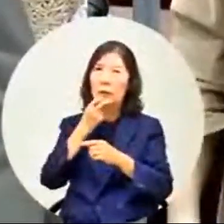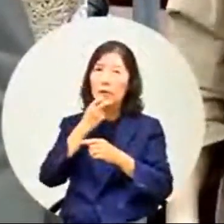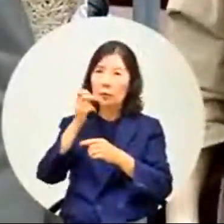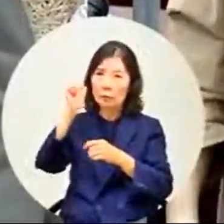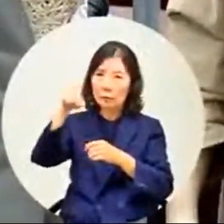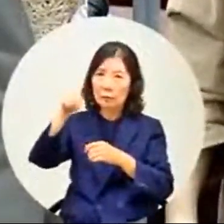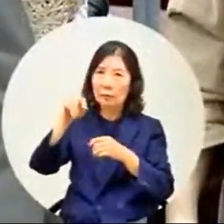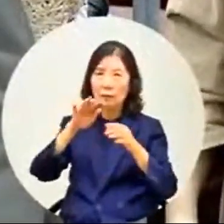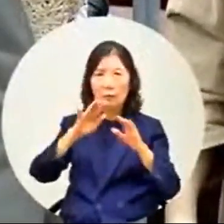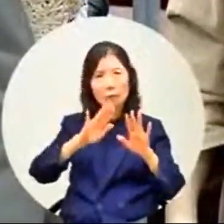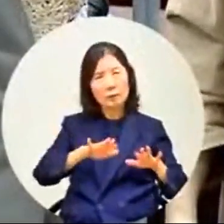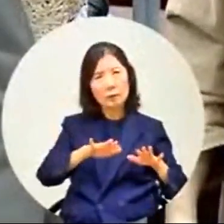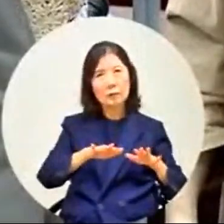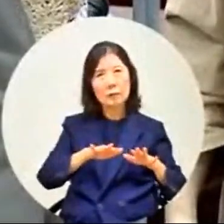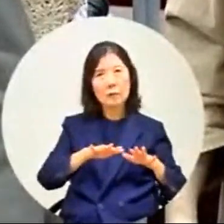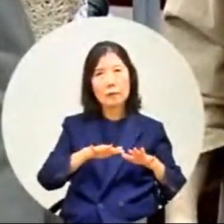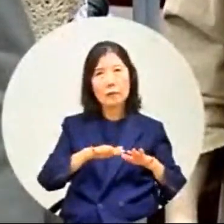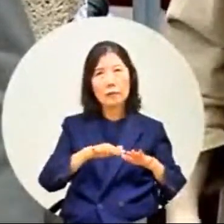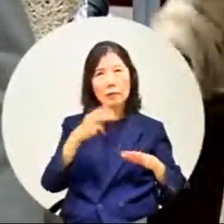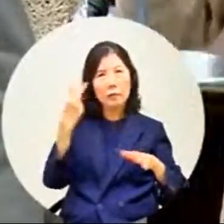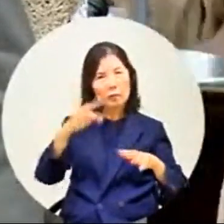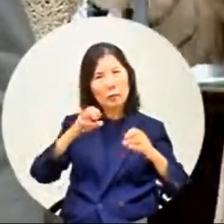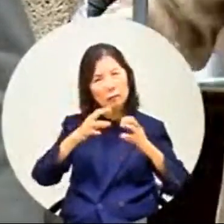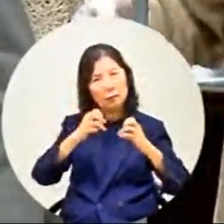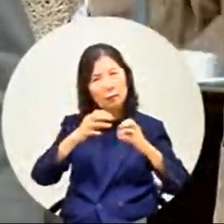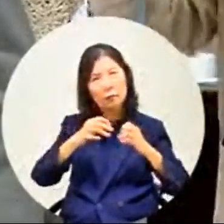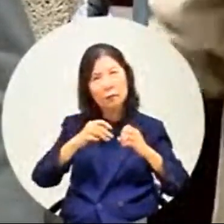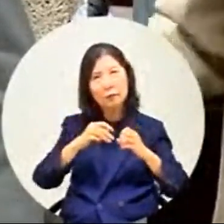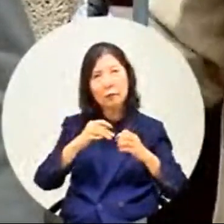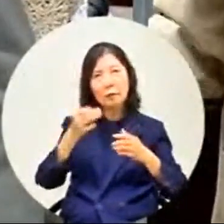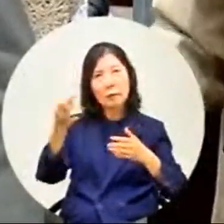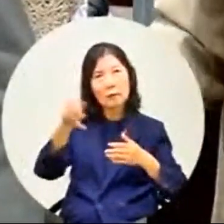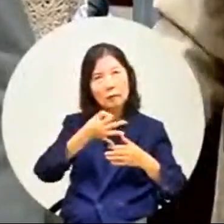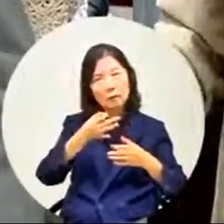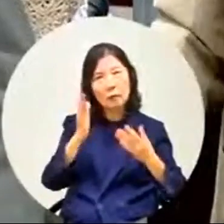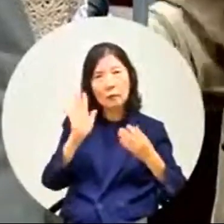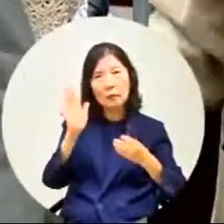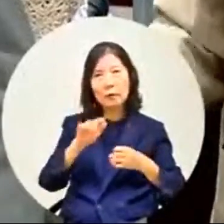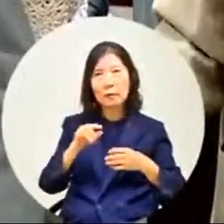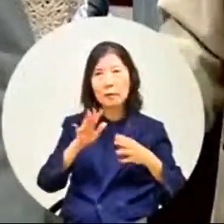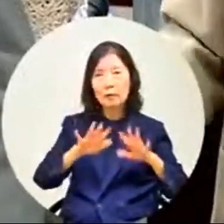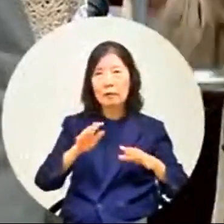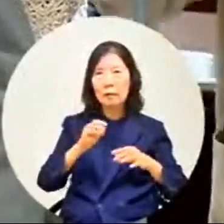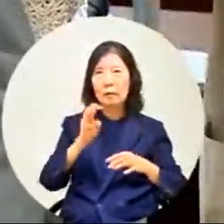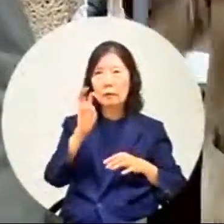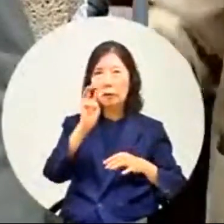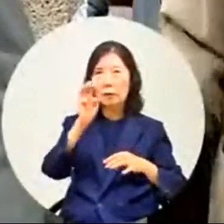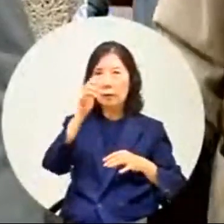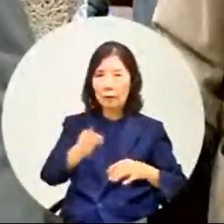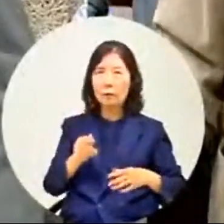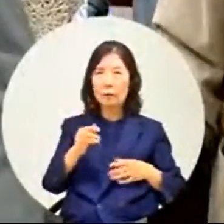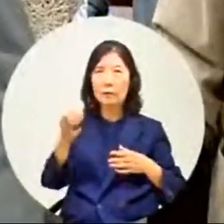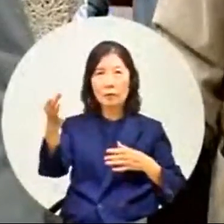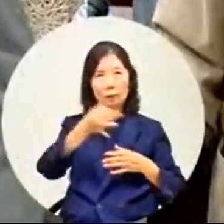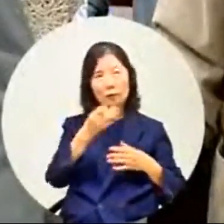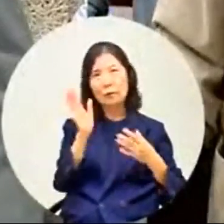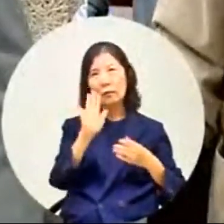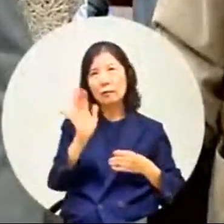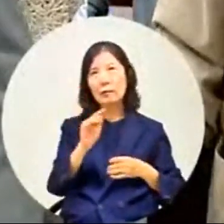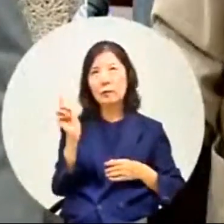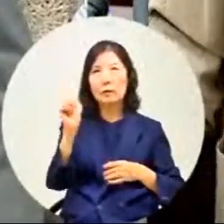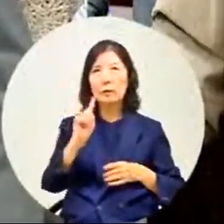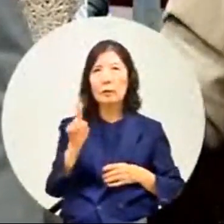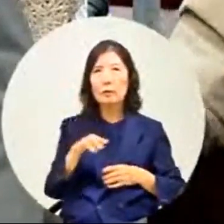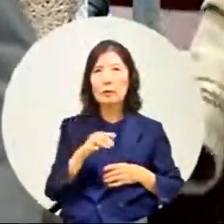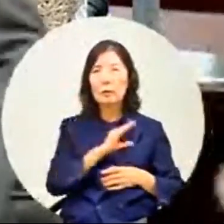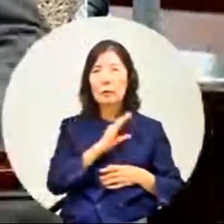么现在居然说在意呢？为什么？为什么不给我们现在30亿的车厢的费用？为什么不给我们？ 那当然